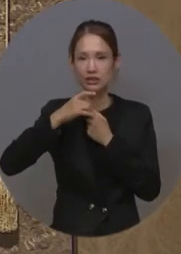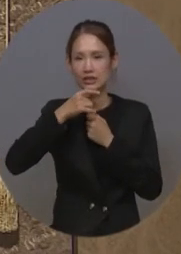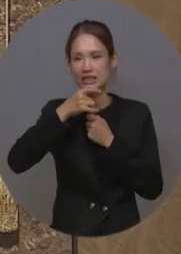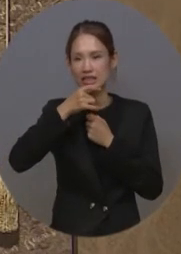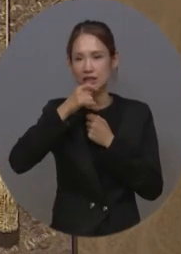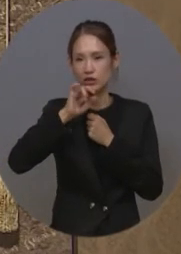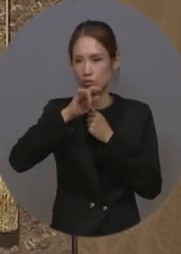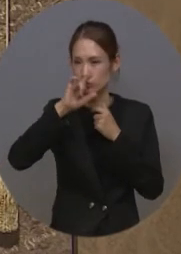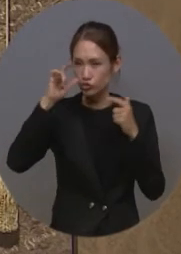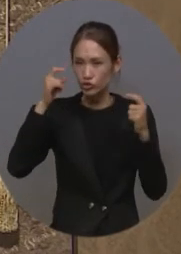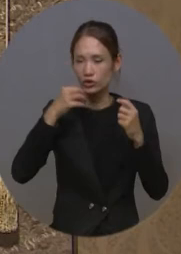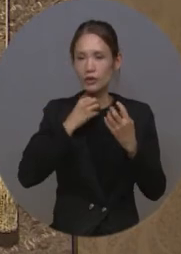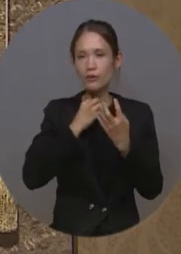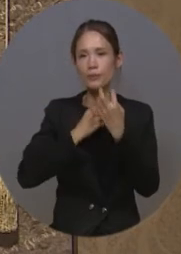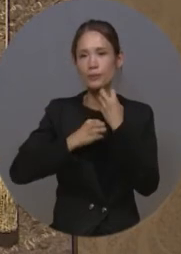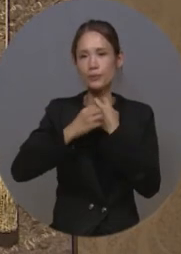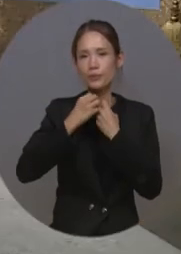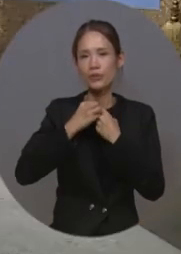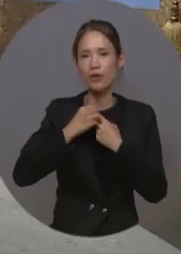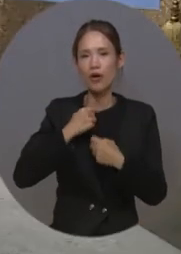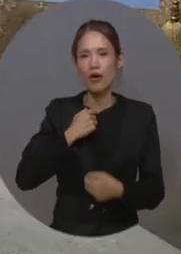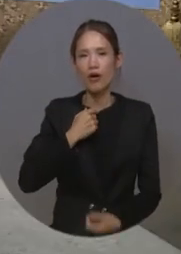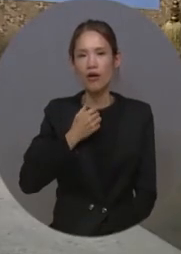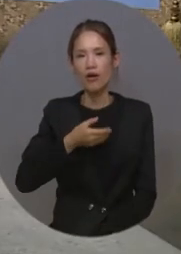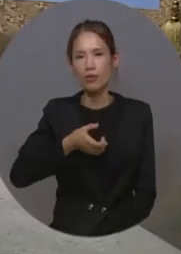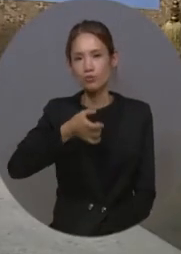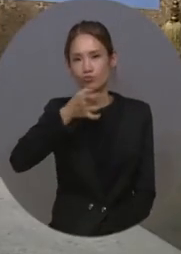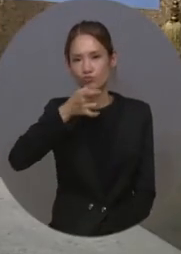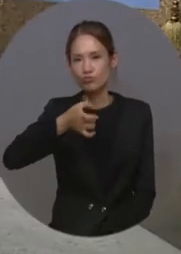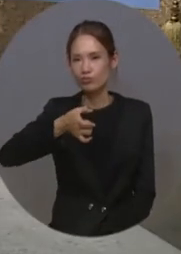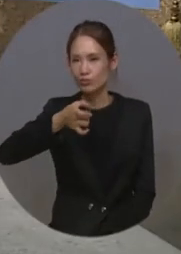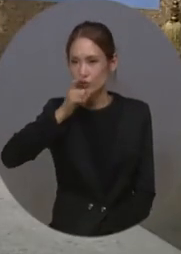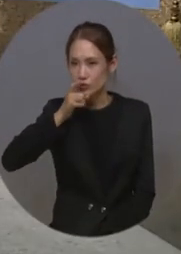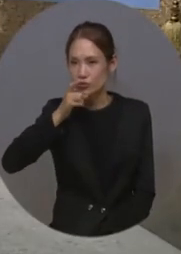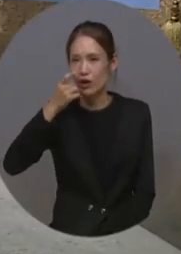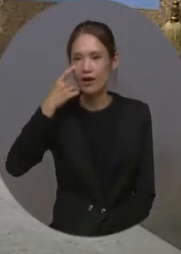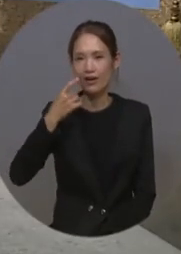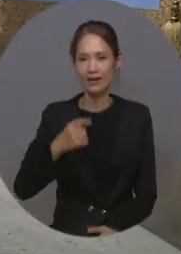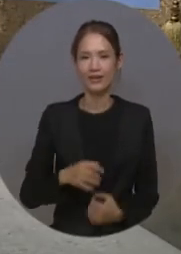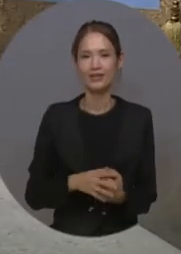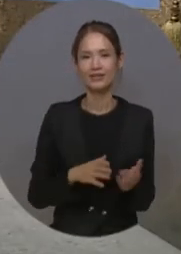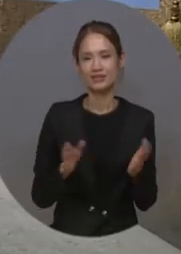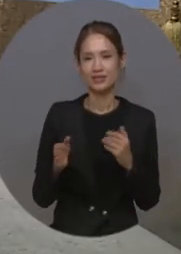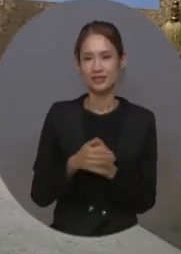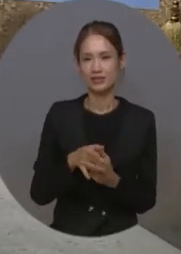버리거든요. 갑자기 제가 목이 타는 것 같습니다. 물한잔 빨리 물 마실까요? 한잔 저도 마시죠.